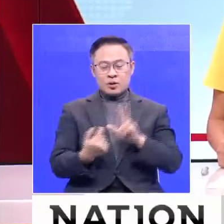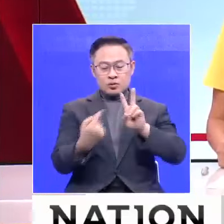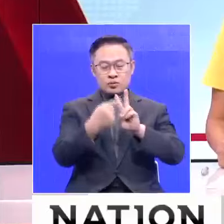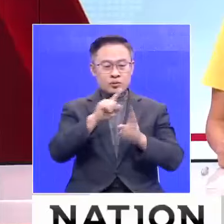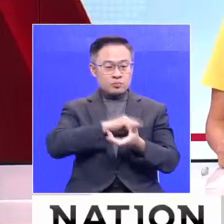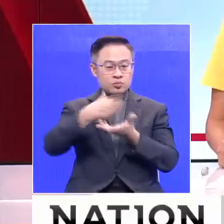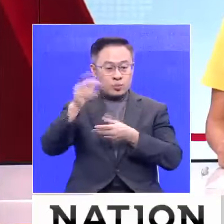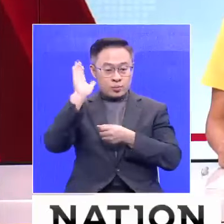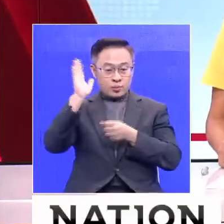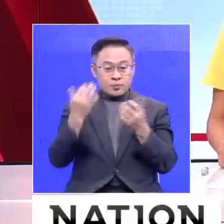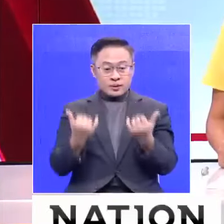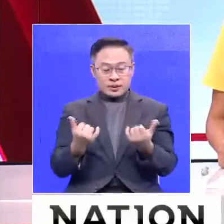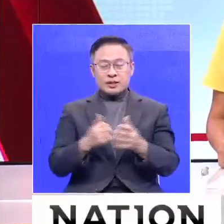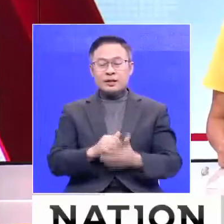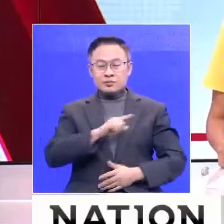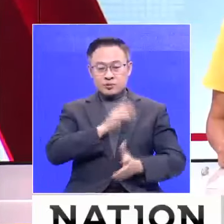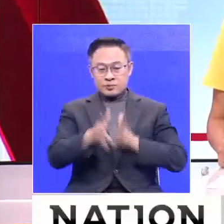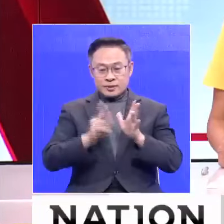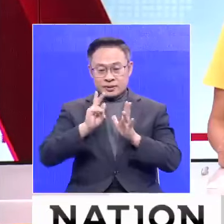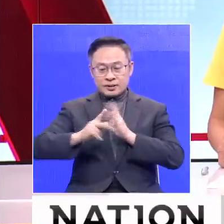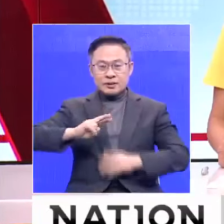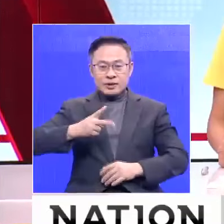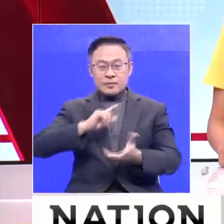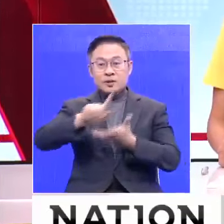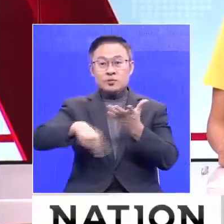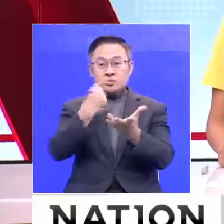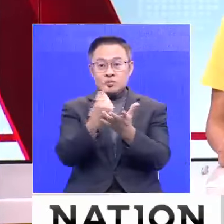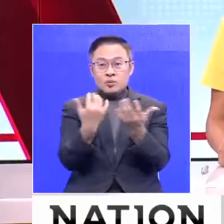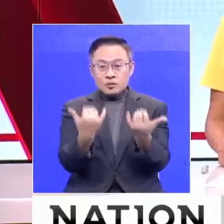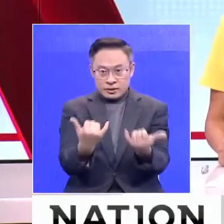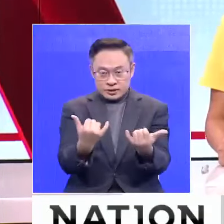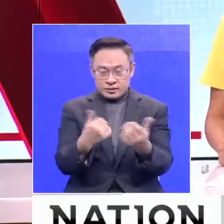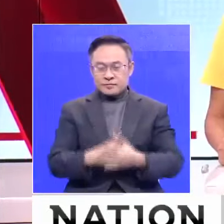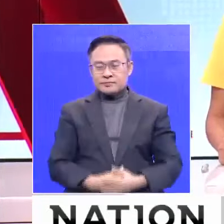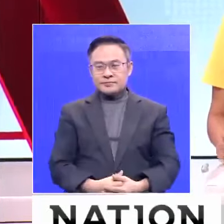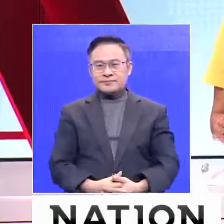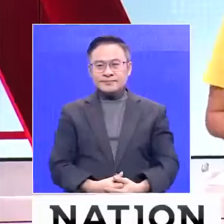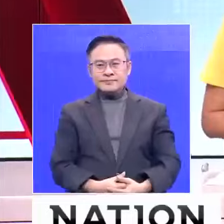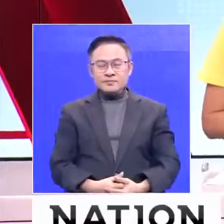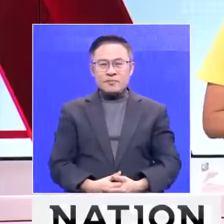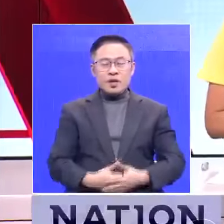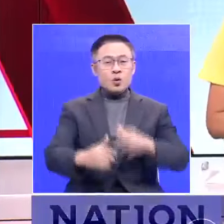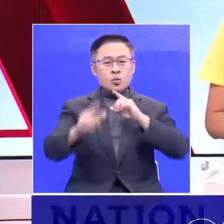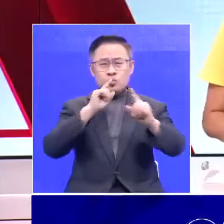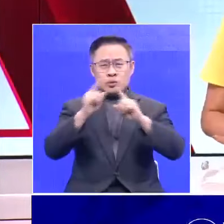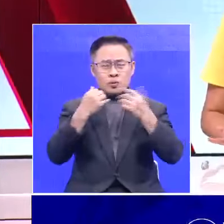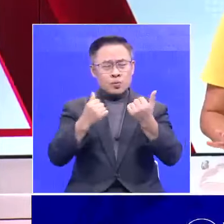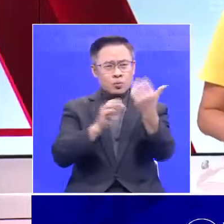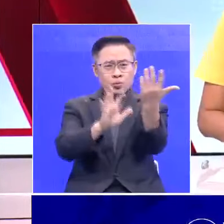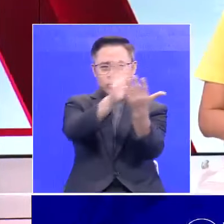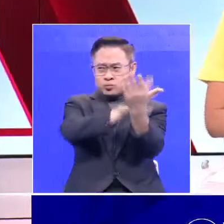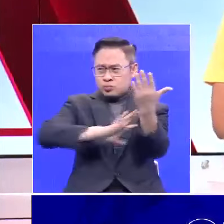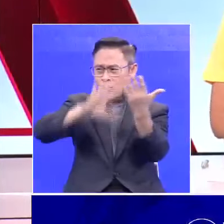ทยวัฒน์ดิฉันหน่อยเพ็ญพันธ์แหลมหลวงล่ามภาษามือของเราวันนี้อาจารย์ไพวันแสงสุนทรนะคะวันนี้หลายพื้นที่น่าจะชุ่มฉ่ำ